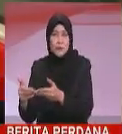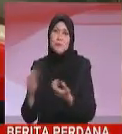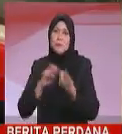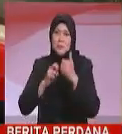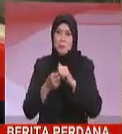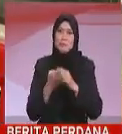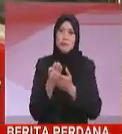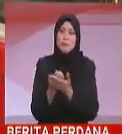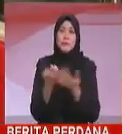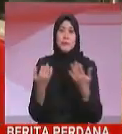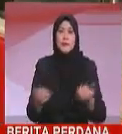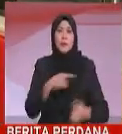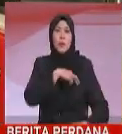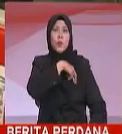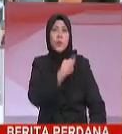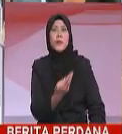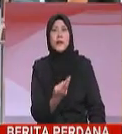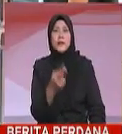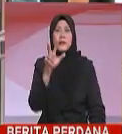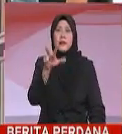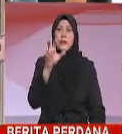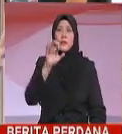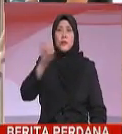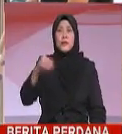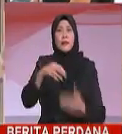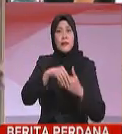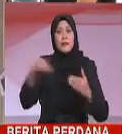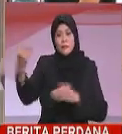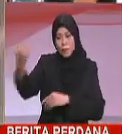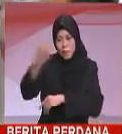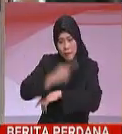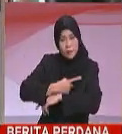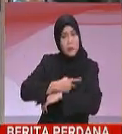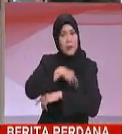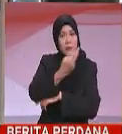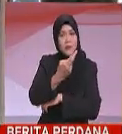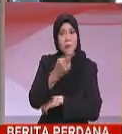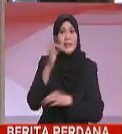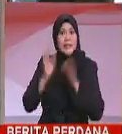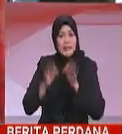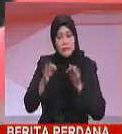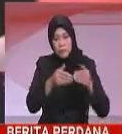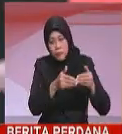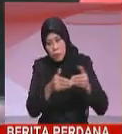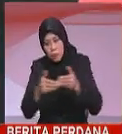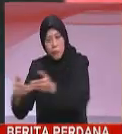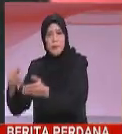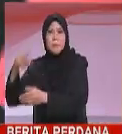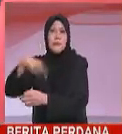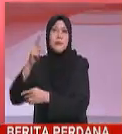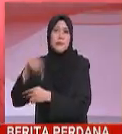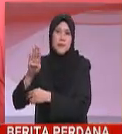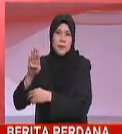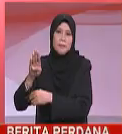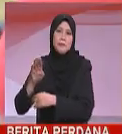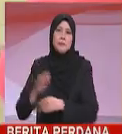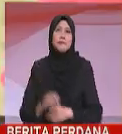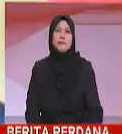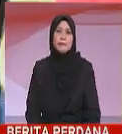dijangkakan KDNK negara akan kerugian sebanyak 300 juta ringgit sehari jika PKPB terus dilaksanakan.